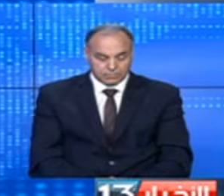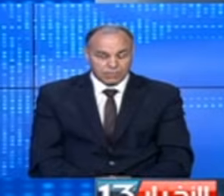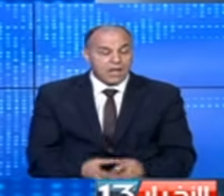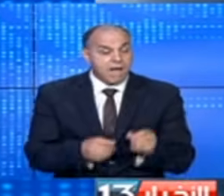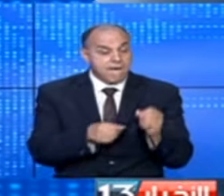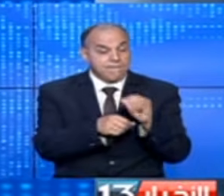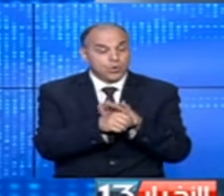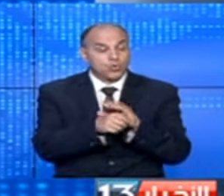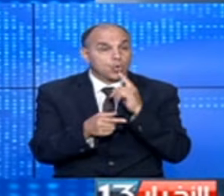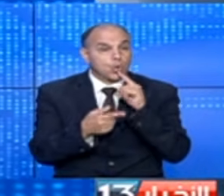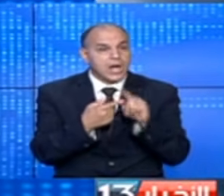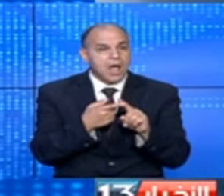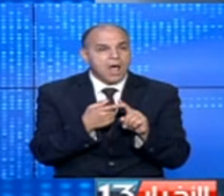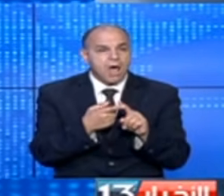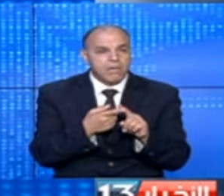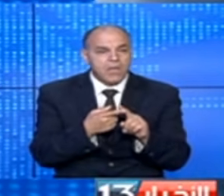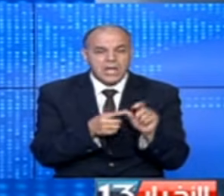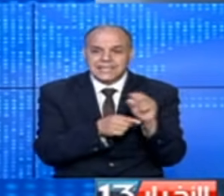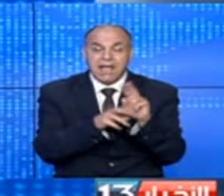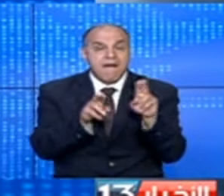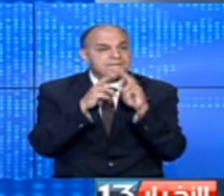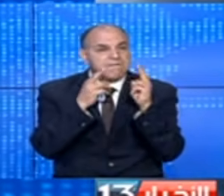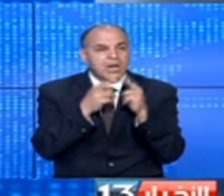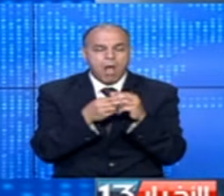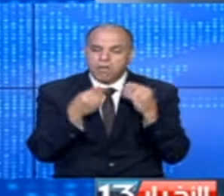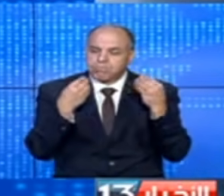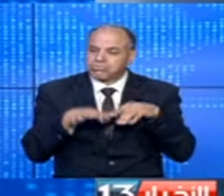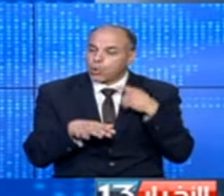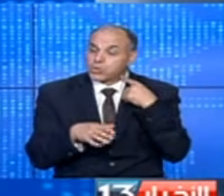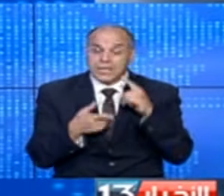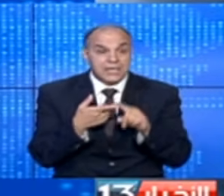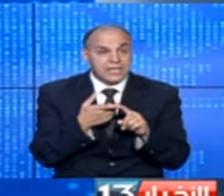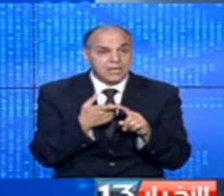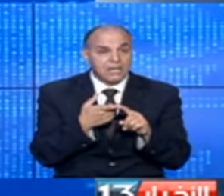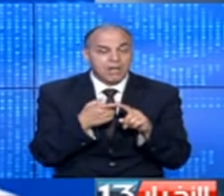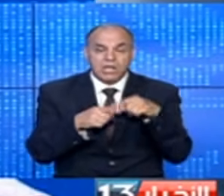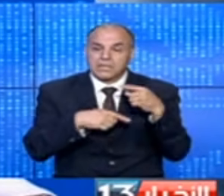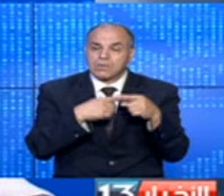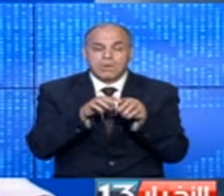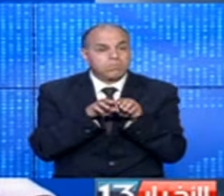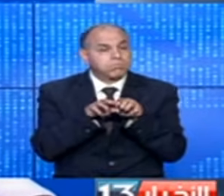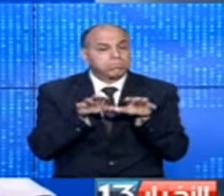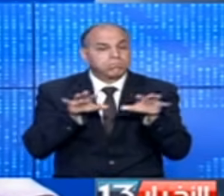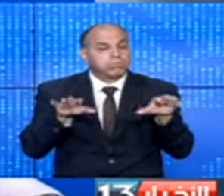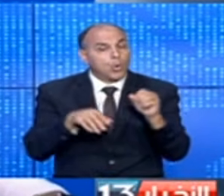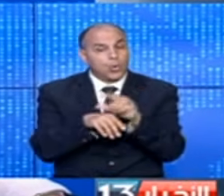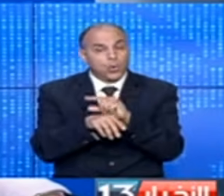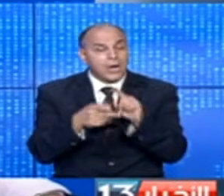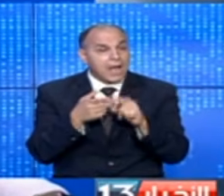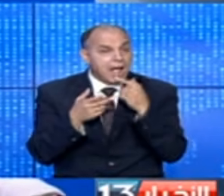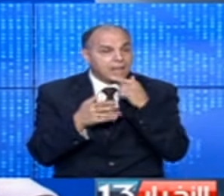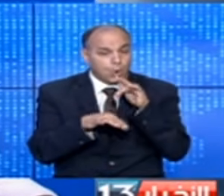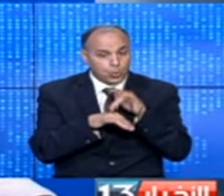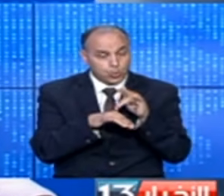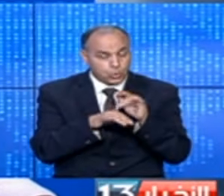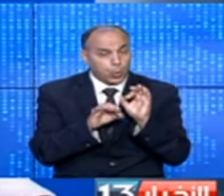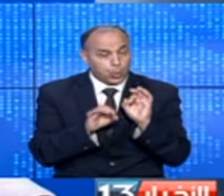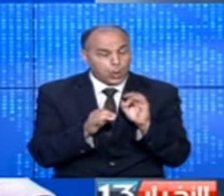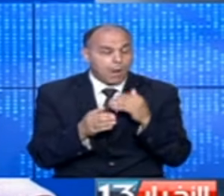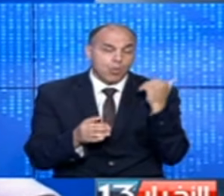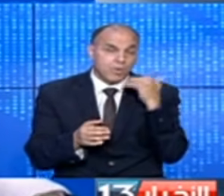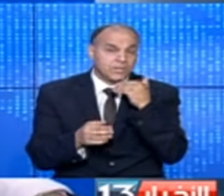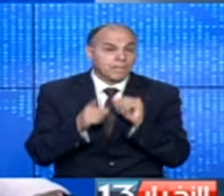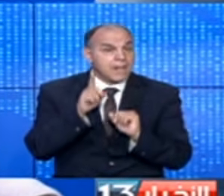فيروس كورونا يكبد السياحة العالمية خسائر هامة في ظل تواصل انتشار جائحة كورونا التي أثرت بشكل